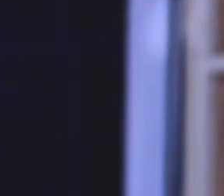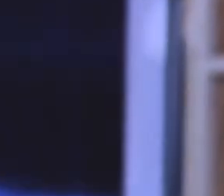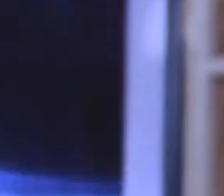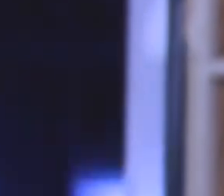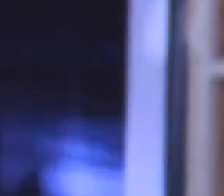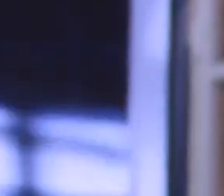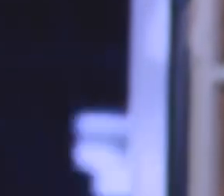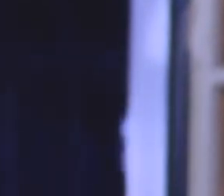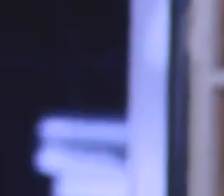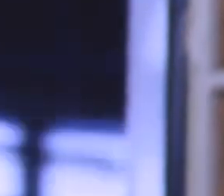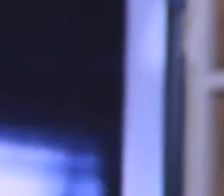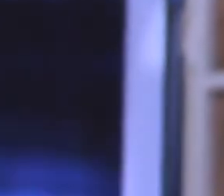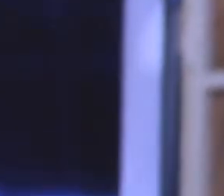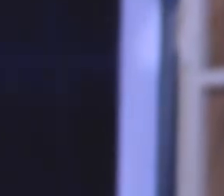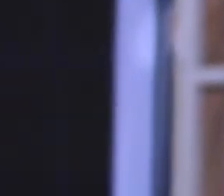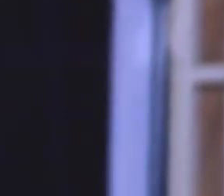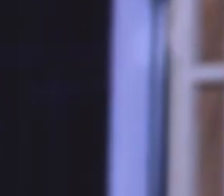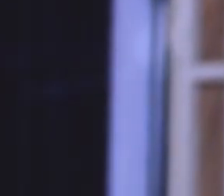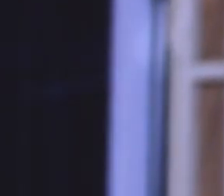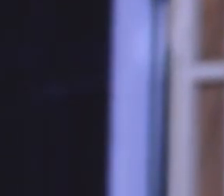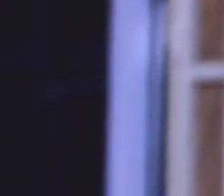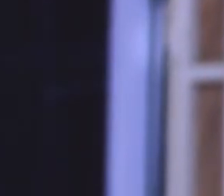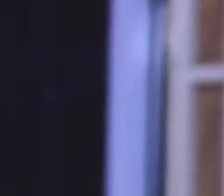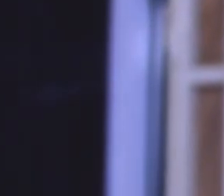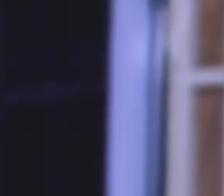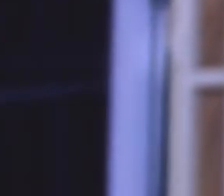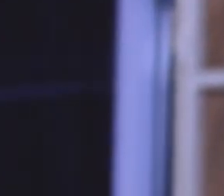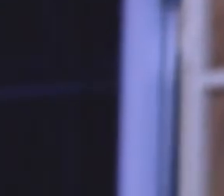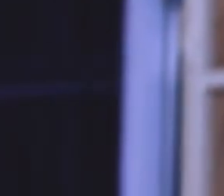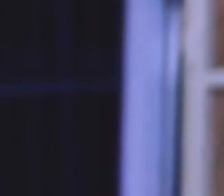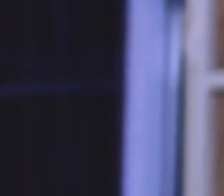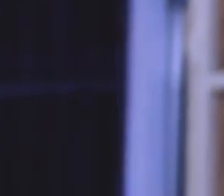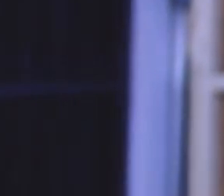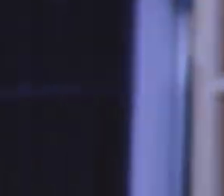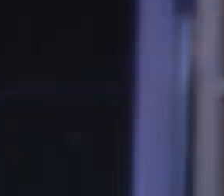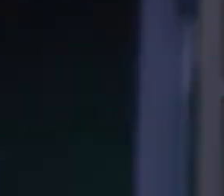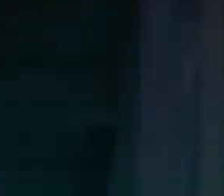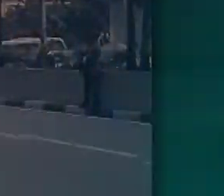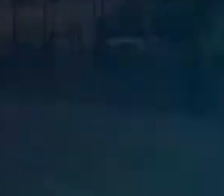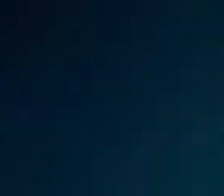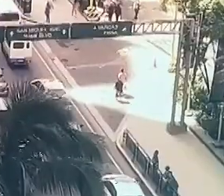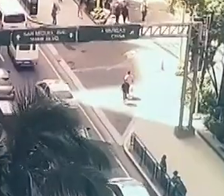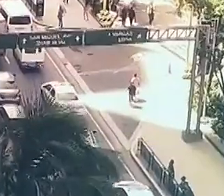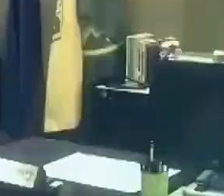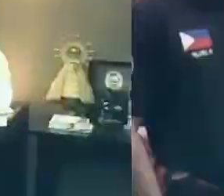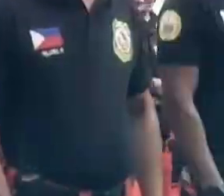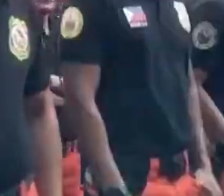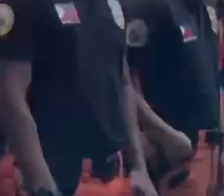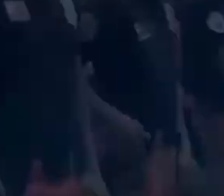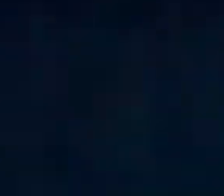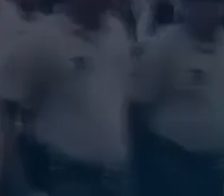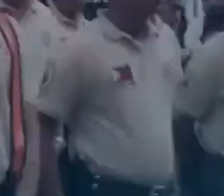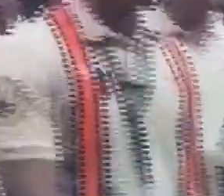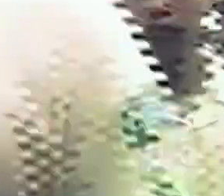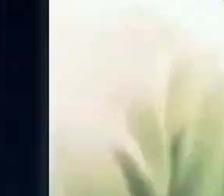katulad sa ating administrasyon ay tayo po ay nagsimula na rin po mag-reach out regularly.